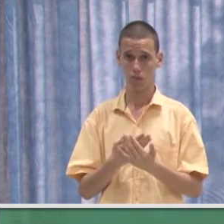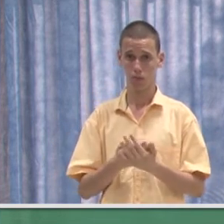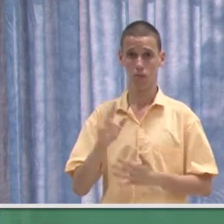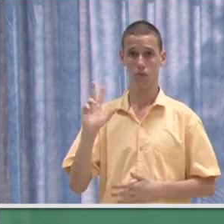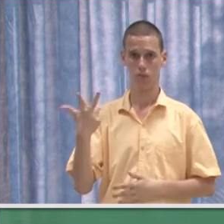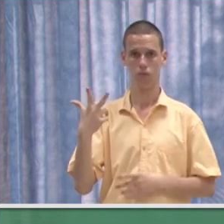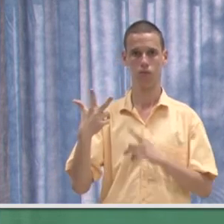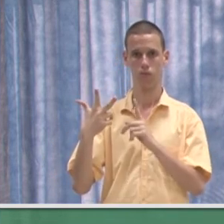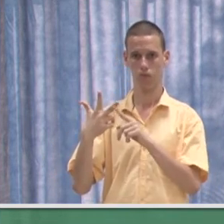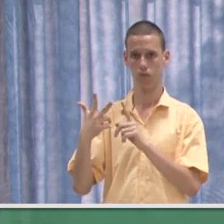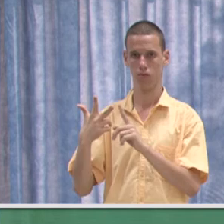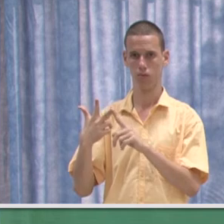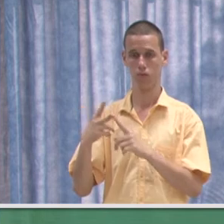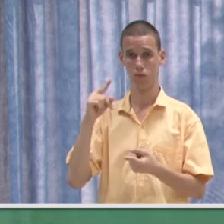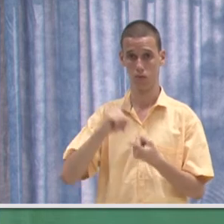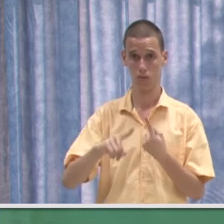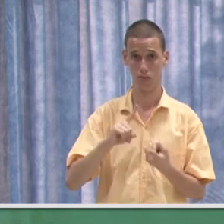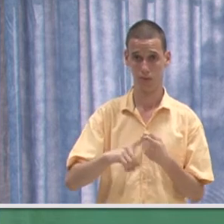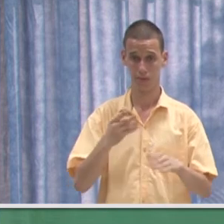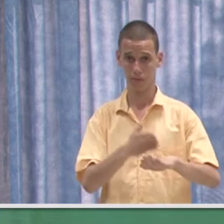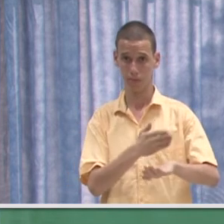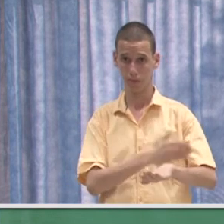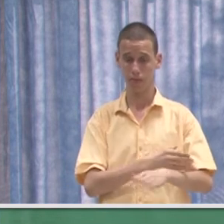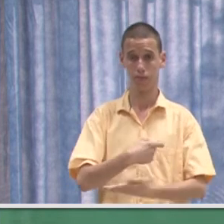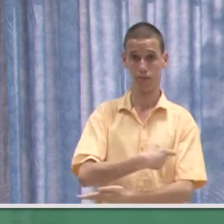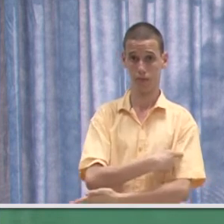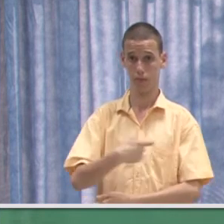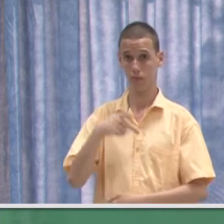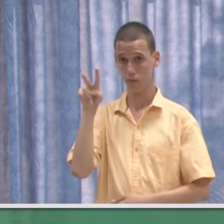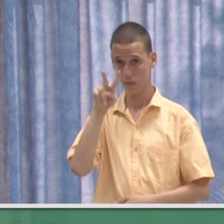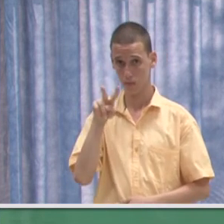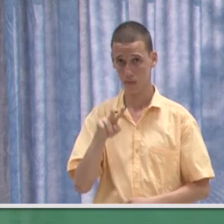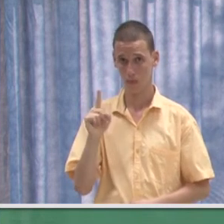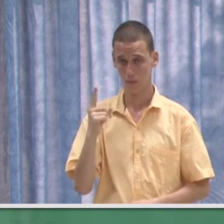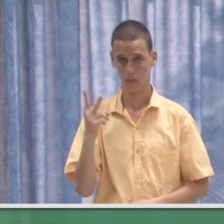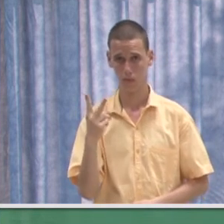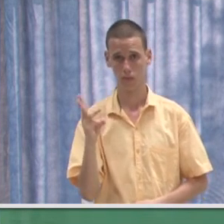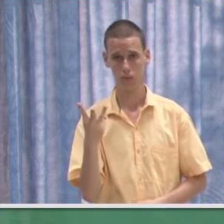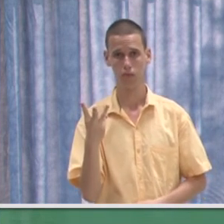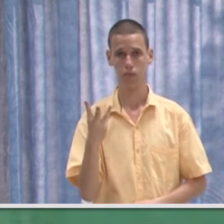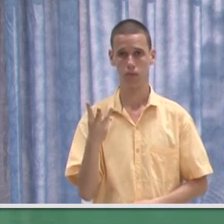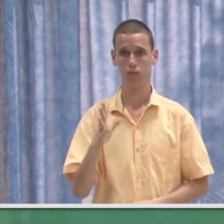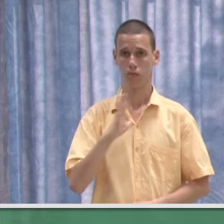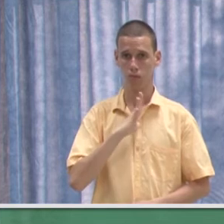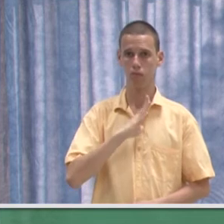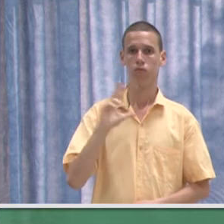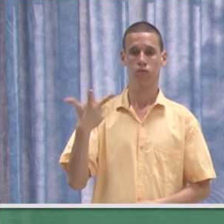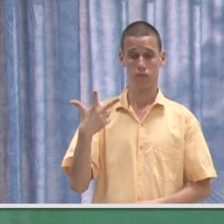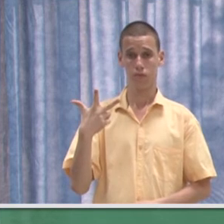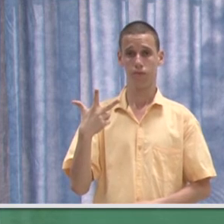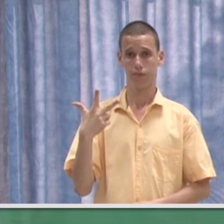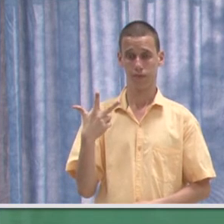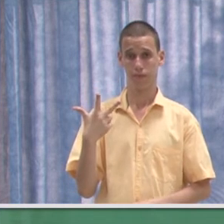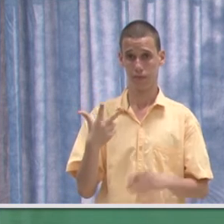faire un test laboratoire pour qu'on trouve quel type vous pouvez aller avec. Mais nous connaissons pour dire que ça trois types, et en ce moment, il y a un bon petit